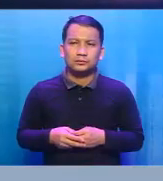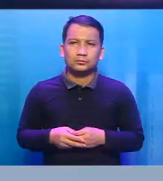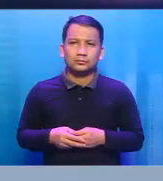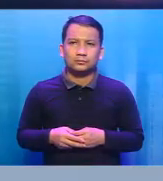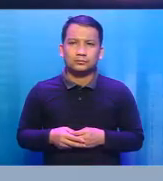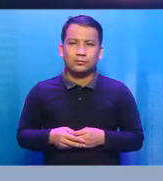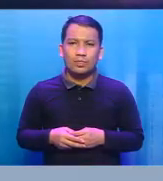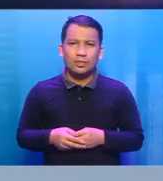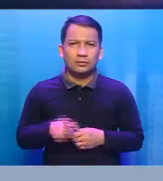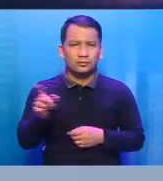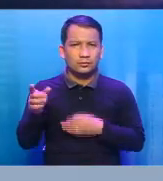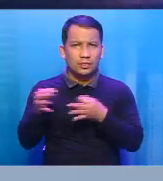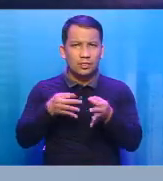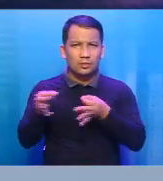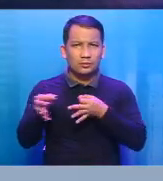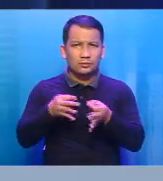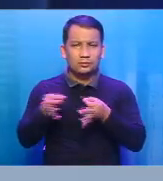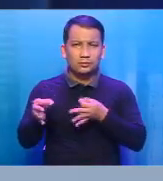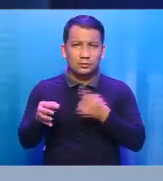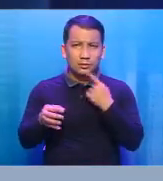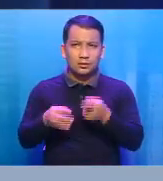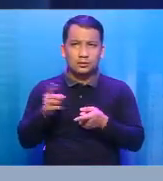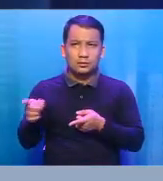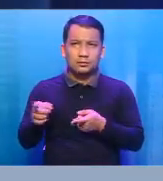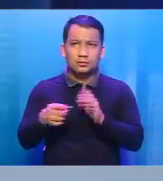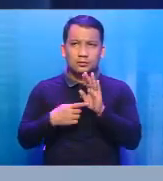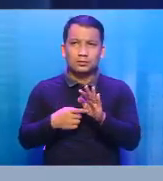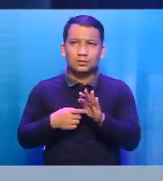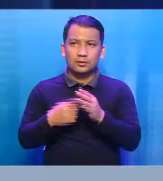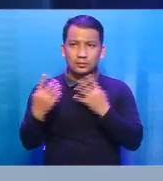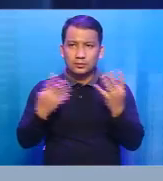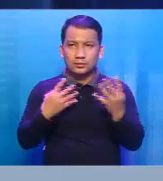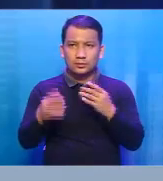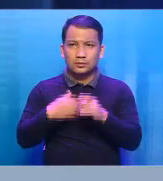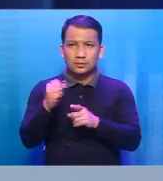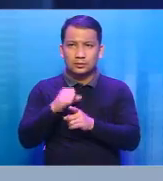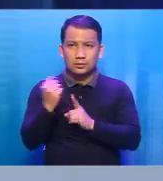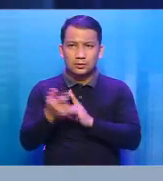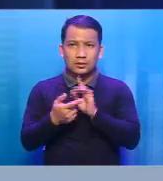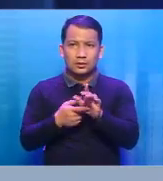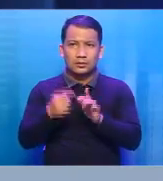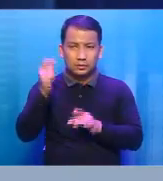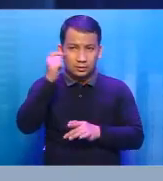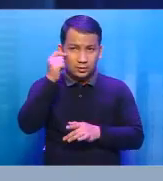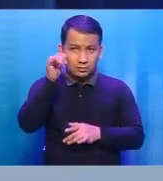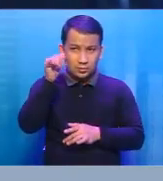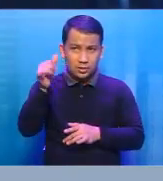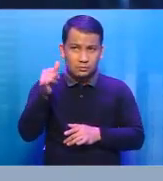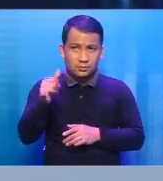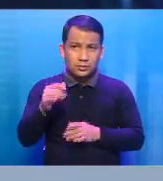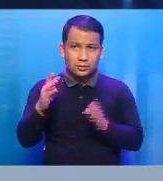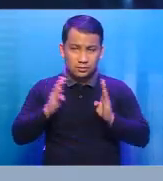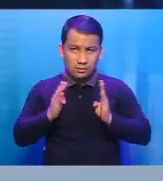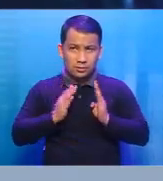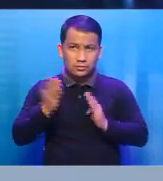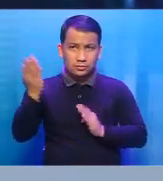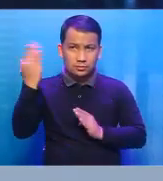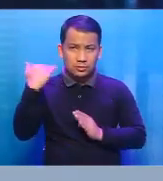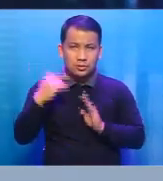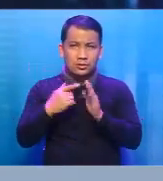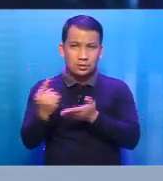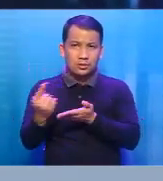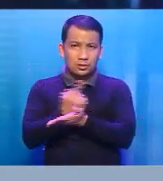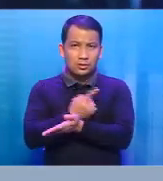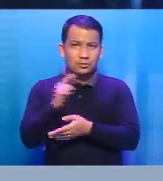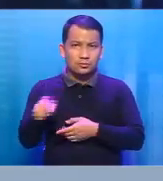Pinagpapaliwanag na ang establishmento na nag-host sa birthday party ng socialite na si Tim Yap sa Baguio City noong nakaraang